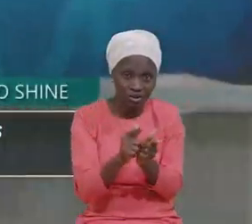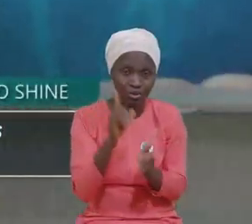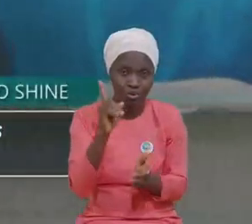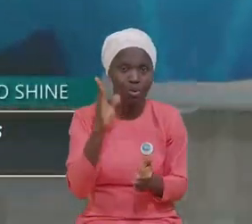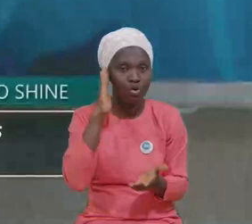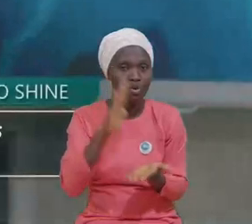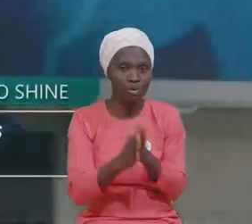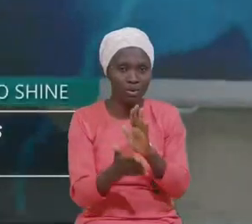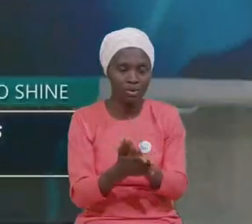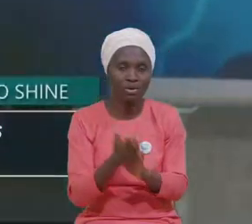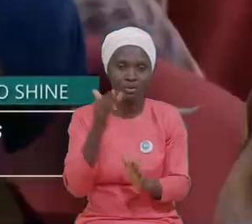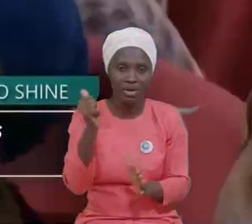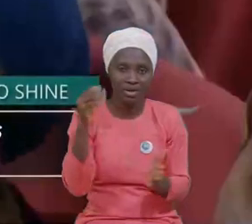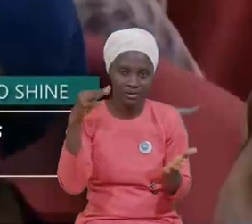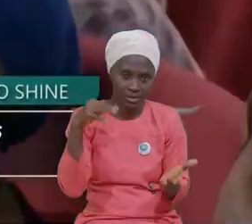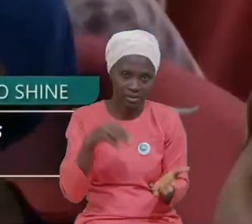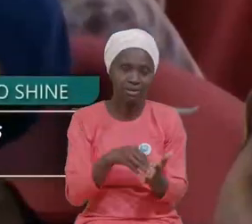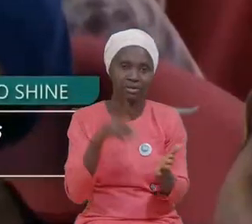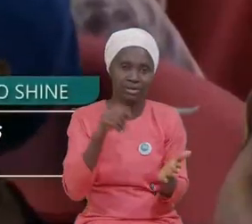Le plus petit deviendra un millier.